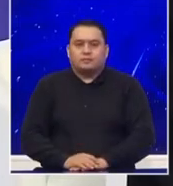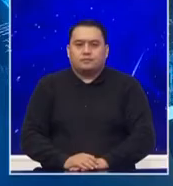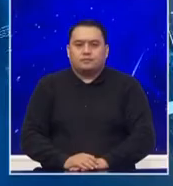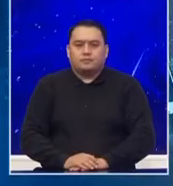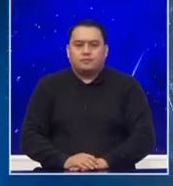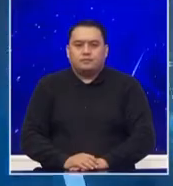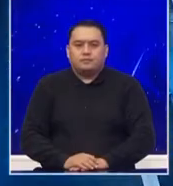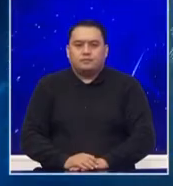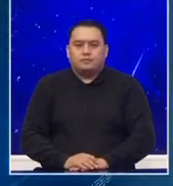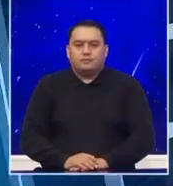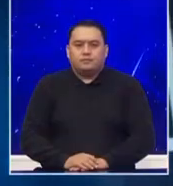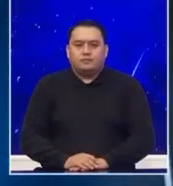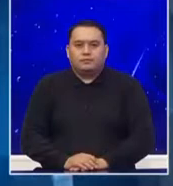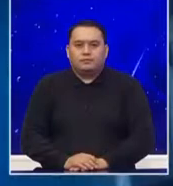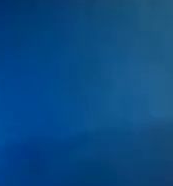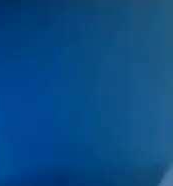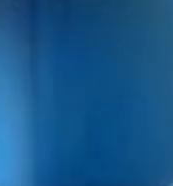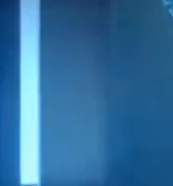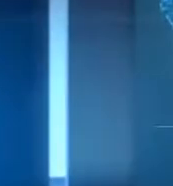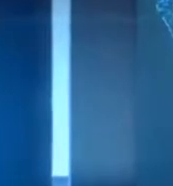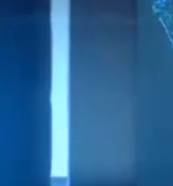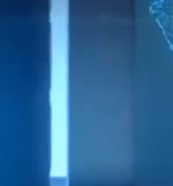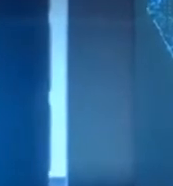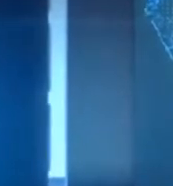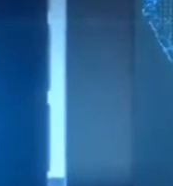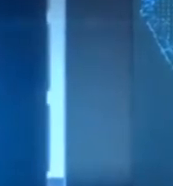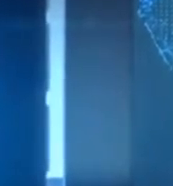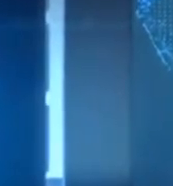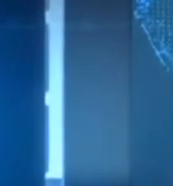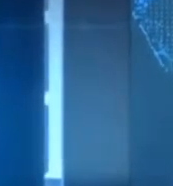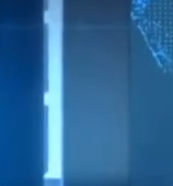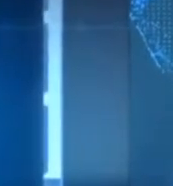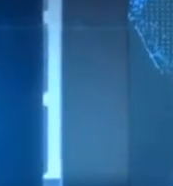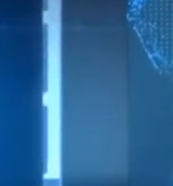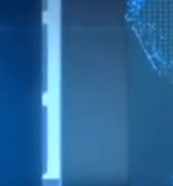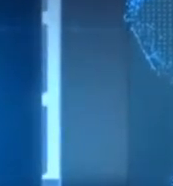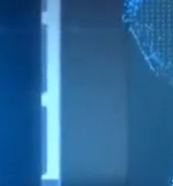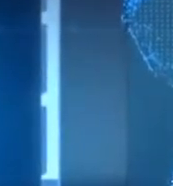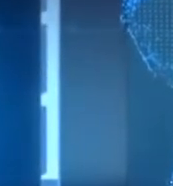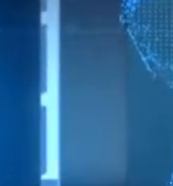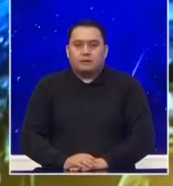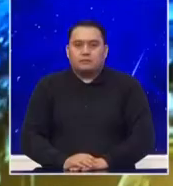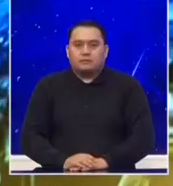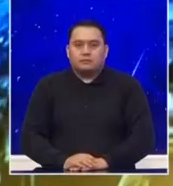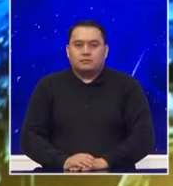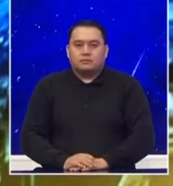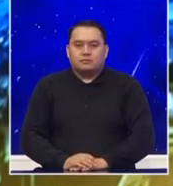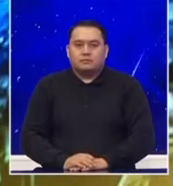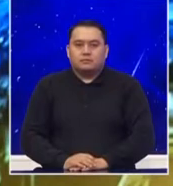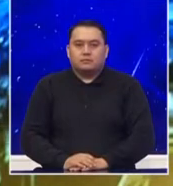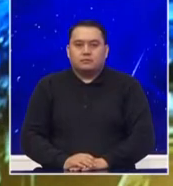едік. Әмина Құдайберген, Жасұлан Шынкенже, Жетісу арнасы, Талдықорған.